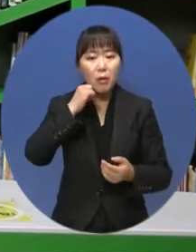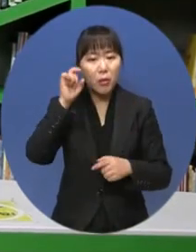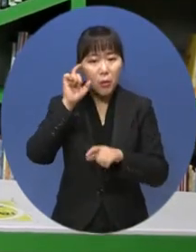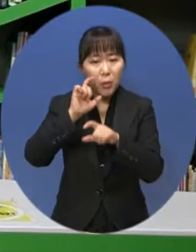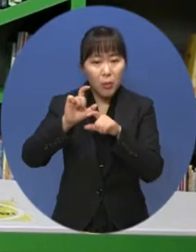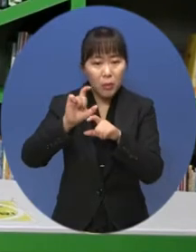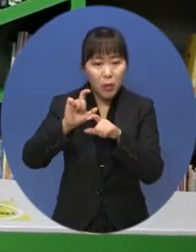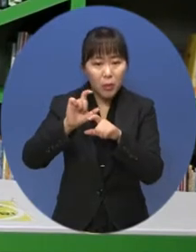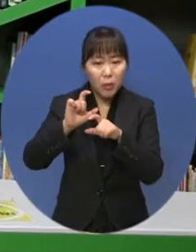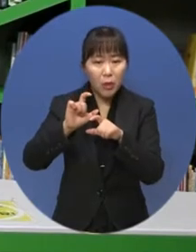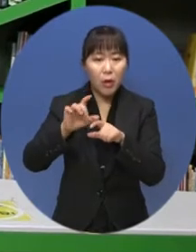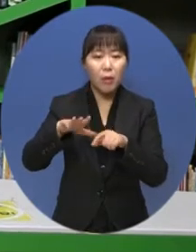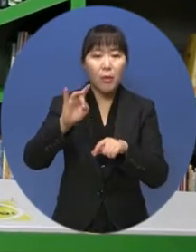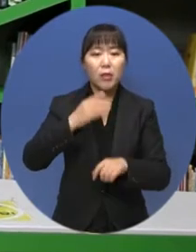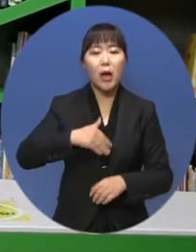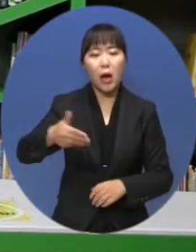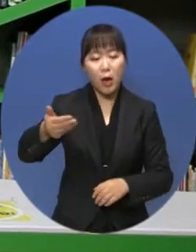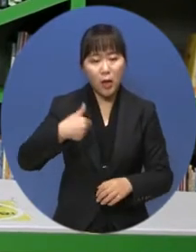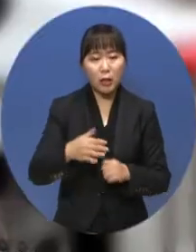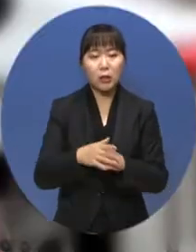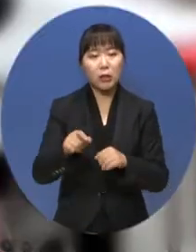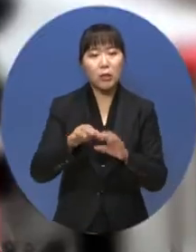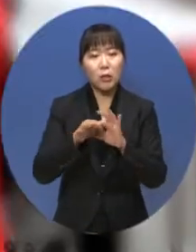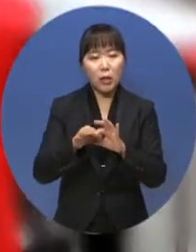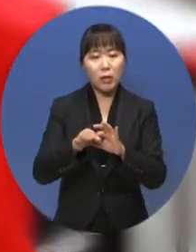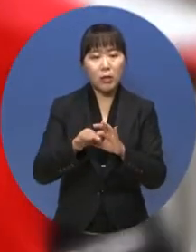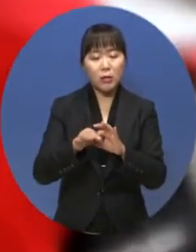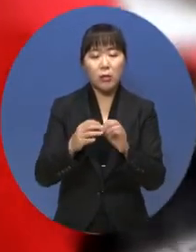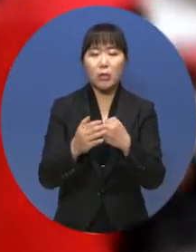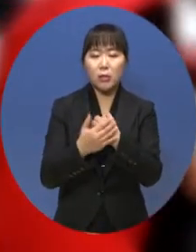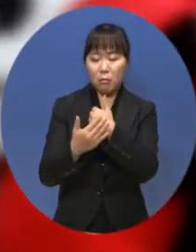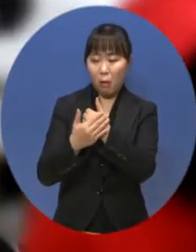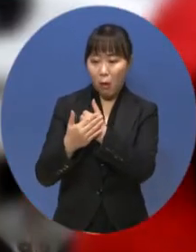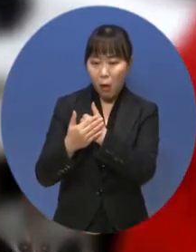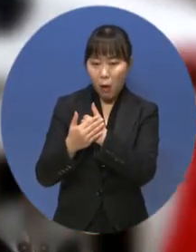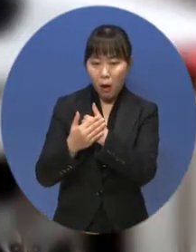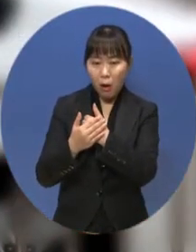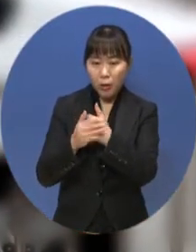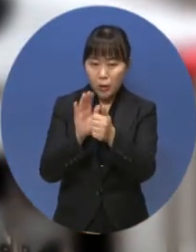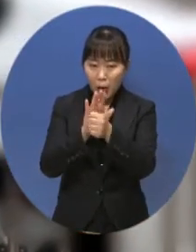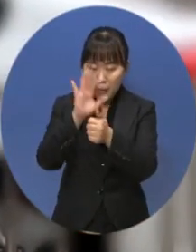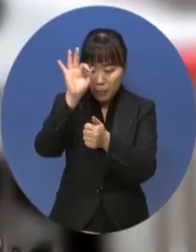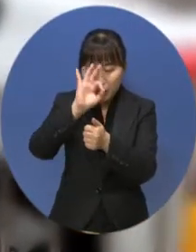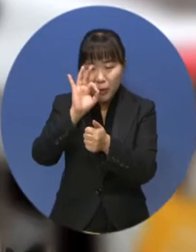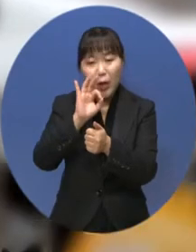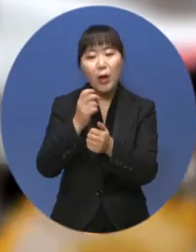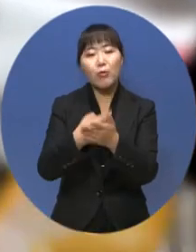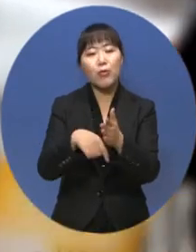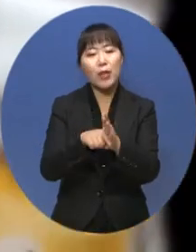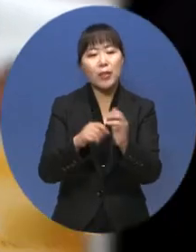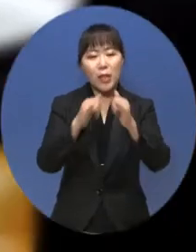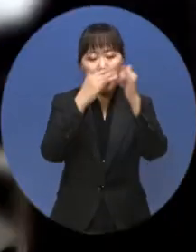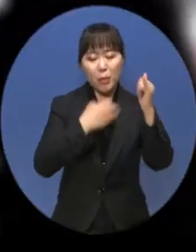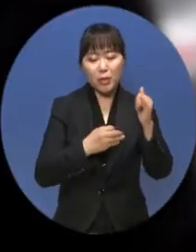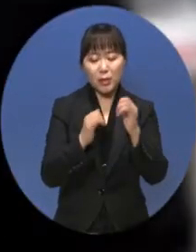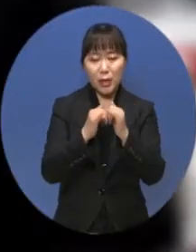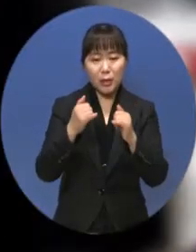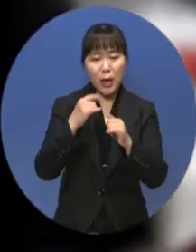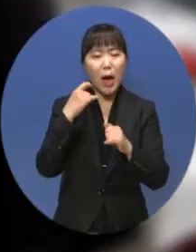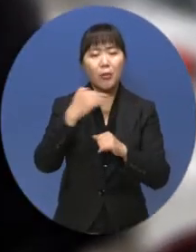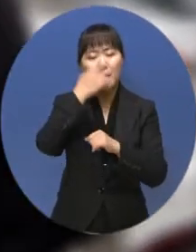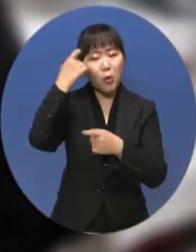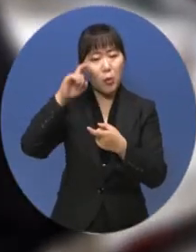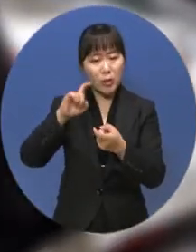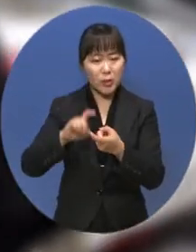고민을 먼저 알아주고 그에 적절한 지원을 찾아내려 애쓰는 사회복지사들의 아름다운